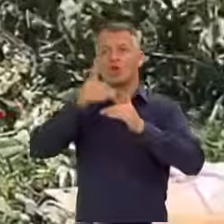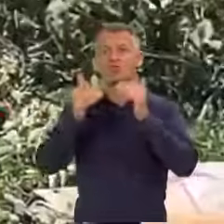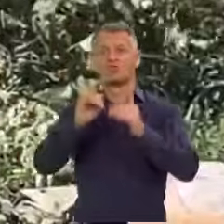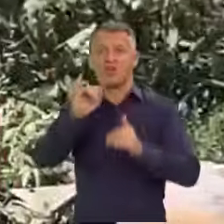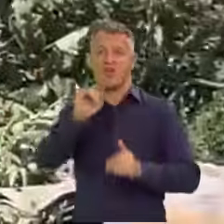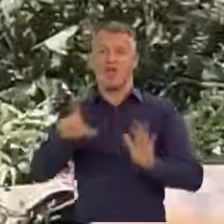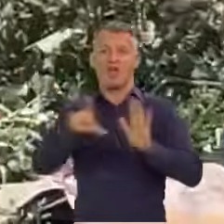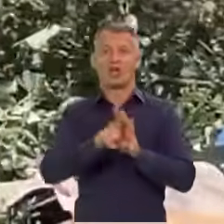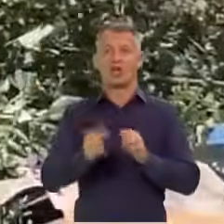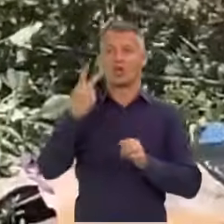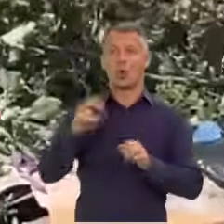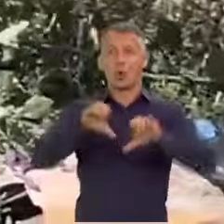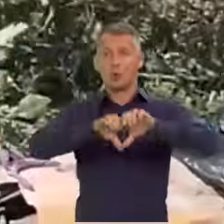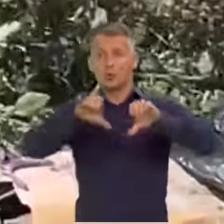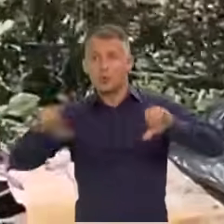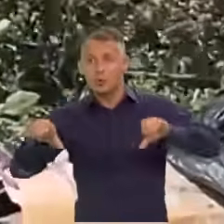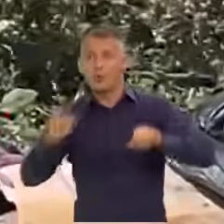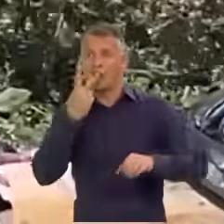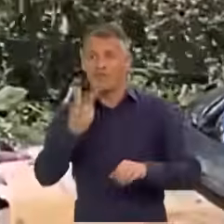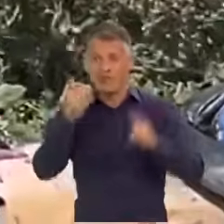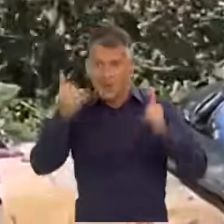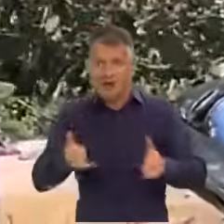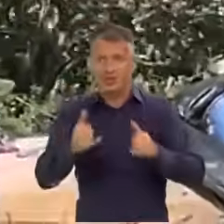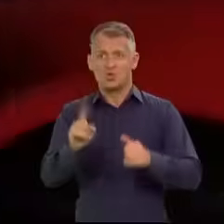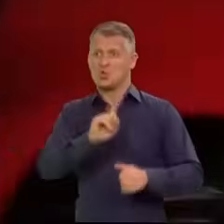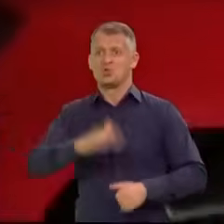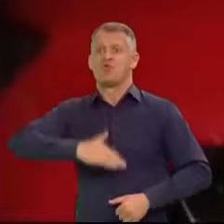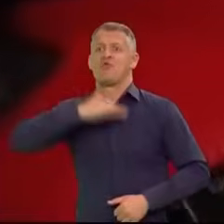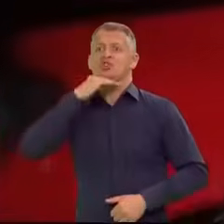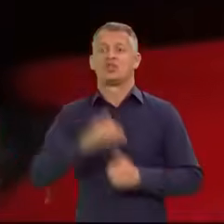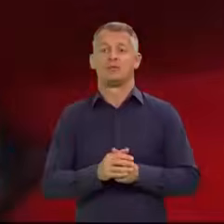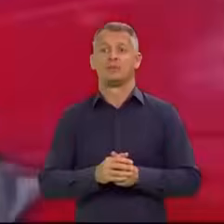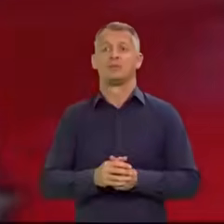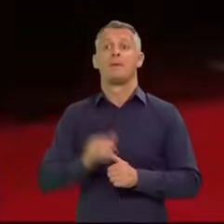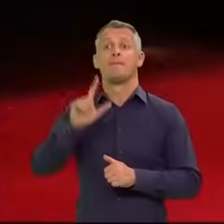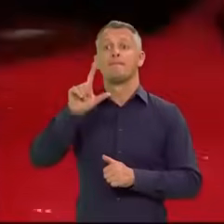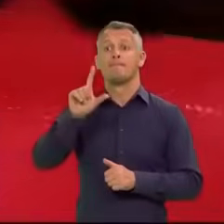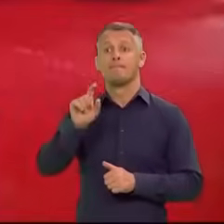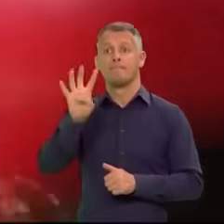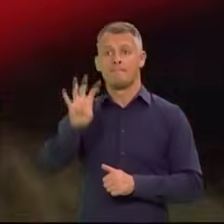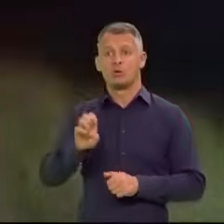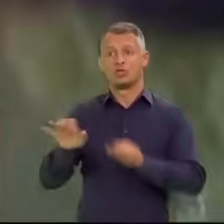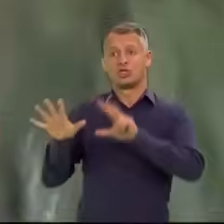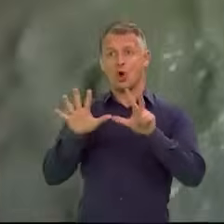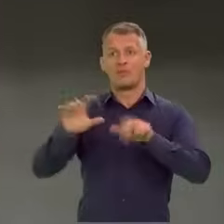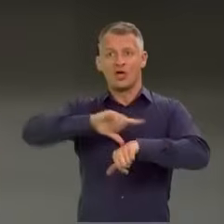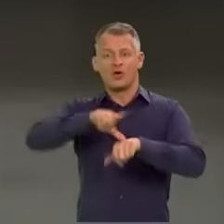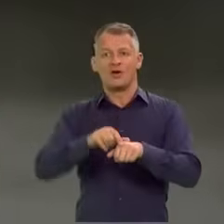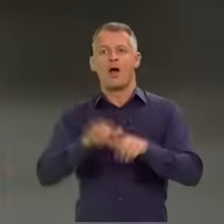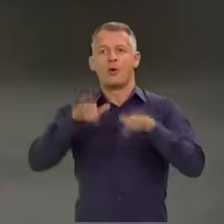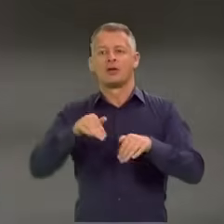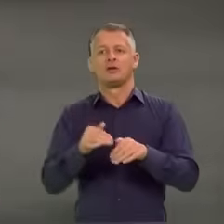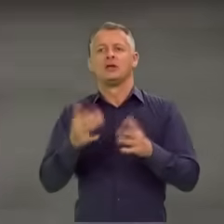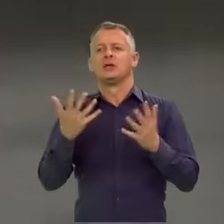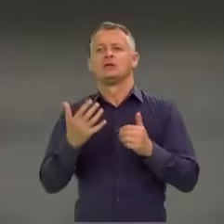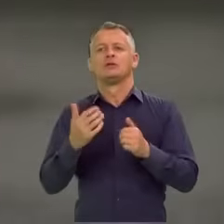Cele două tuburi pe care le vedem aici cu toții nu sunt suficiente. În 48 de ore, acolo a plouat cât în 6 luni. Mulți